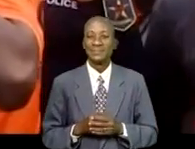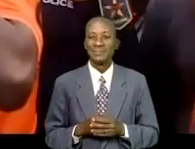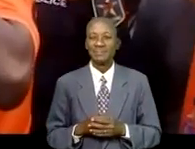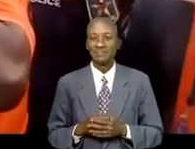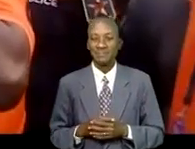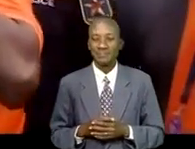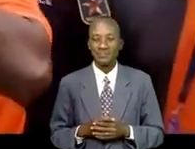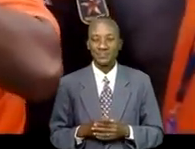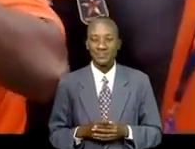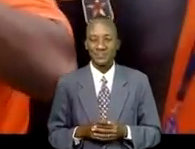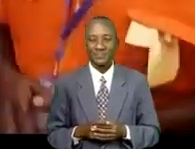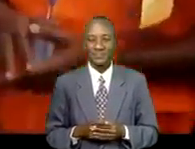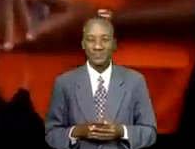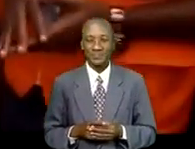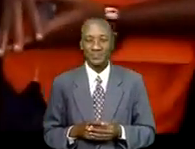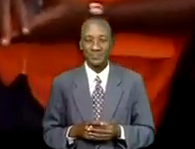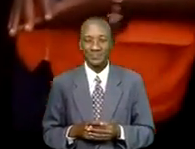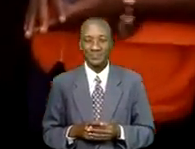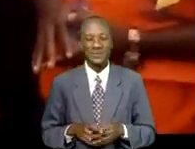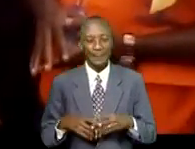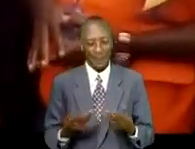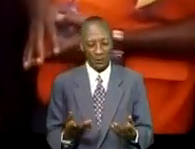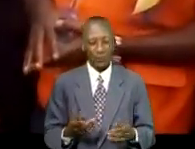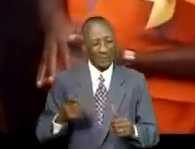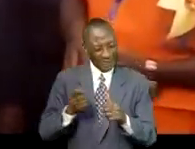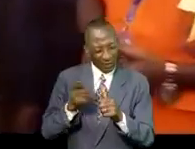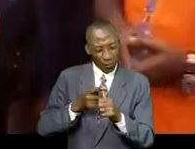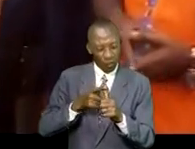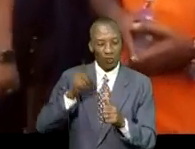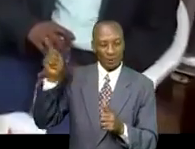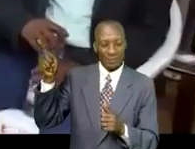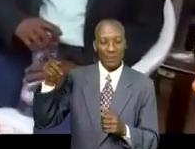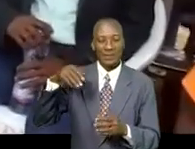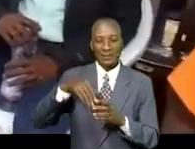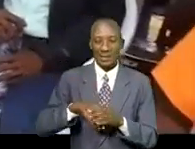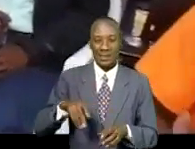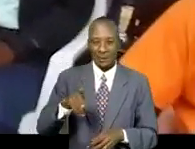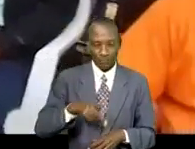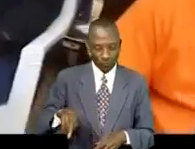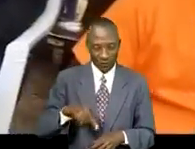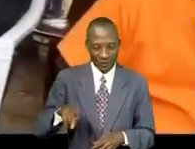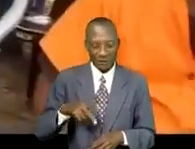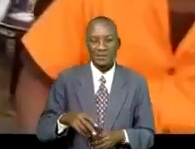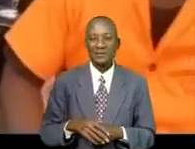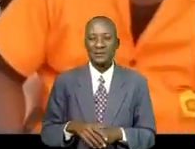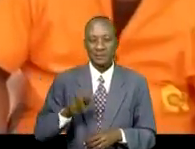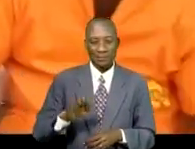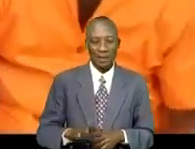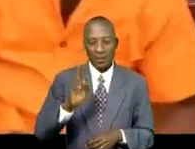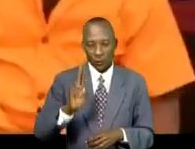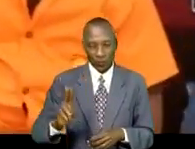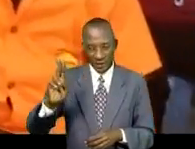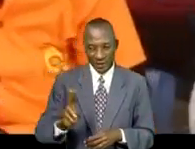La cérémonie inaugurale présidée par le gouverneur intérimaire Jean-Fidèle Tenguti Mambé a eu lieu à Bandom. Jean-Fidèle a saisi